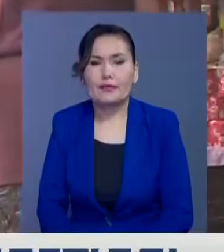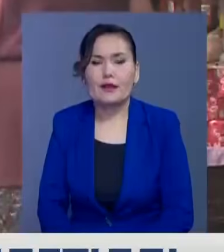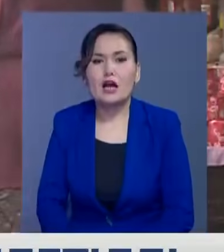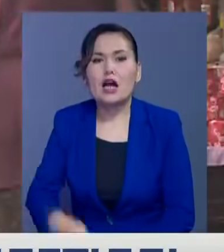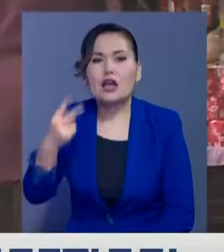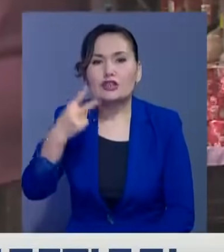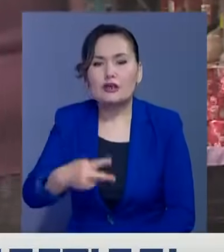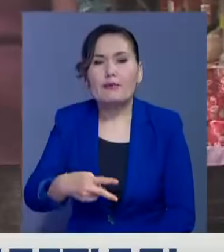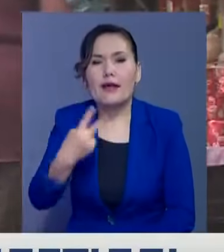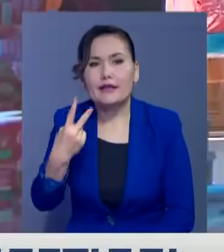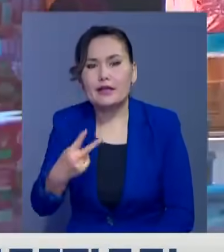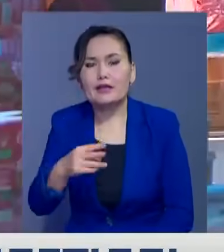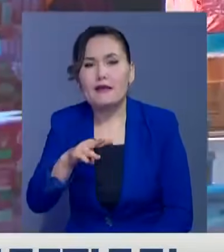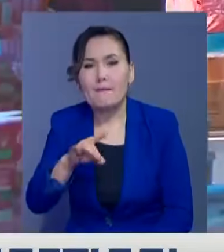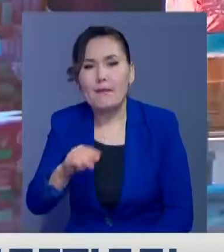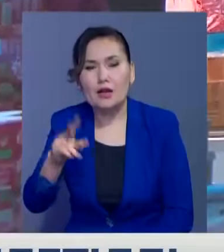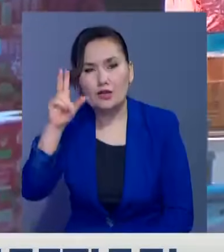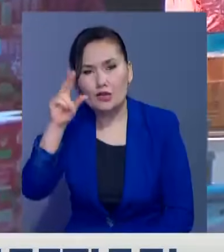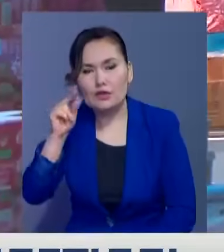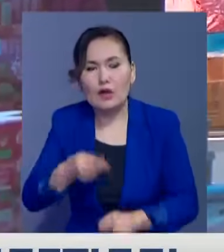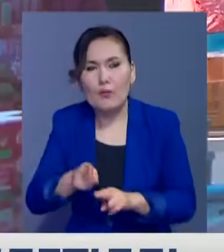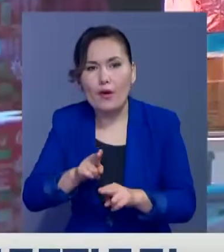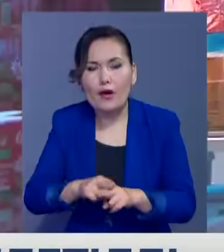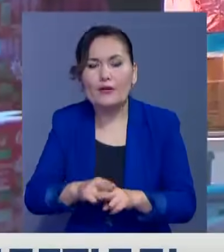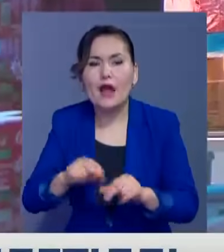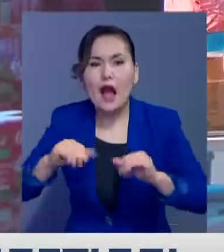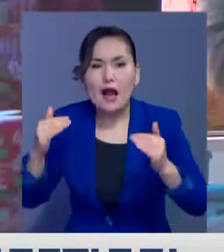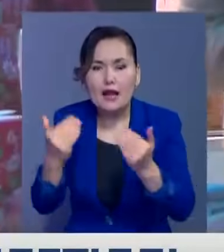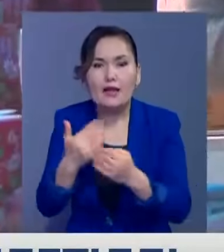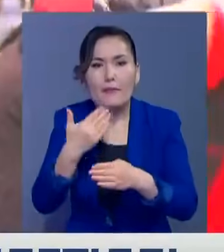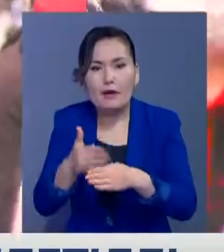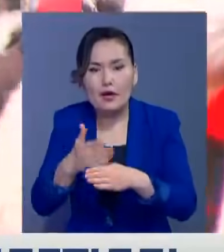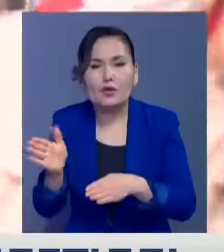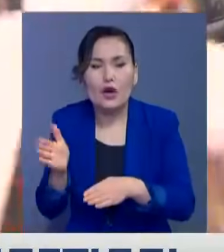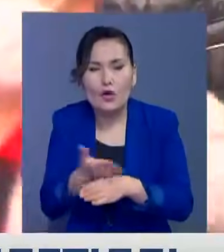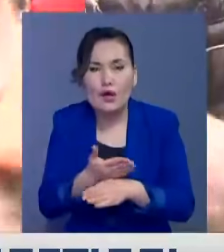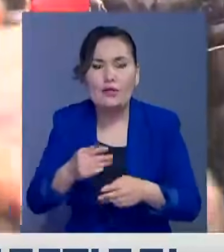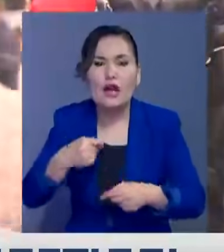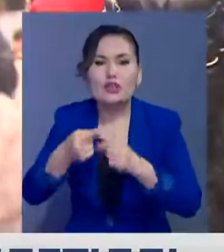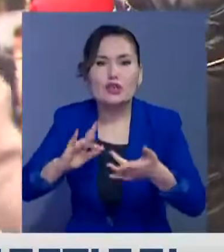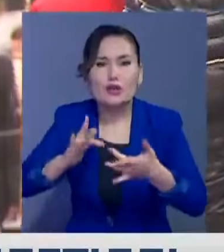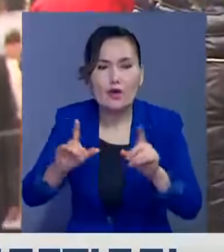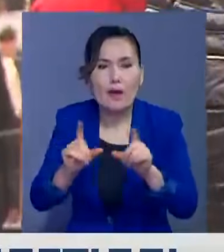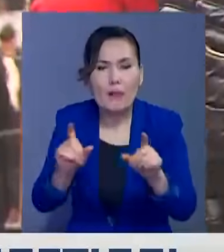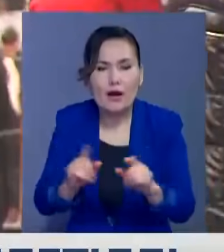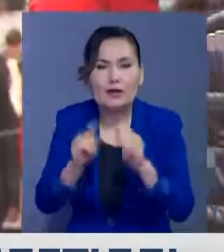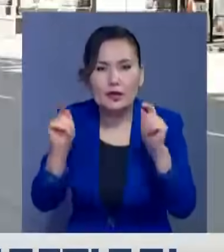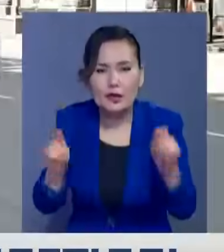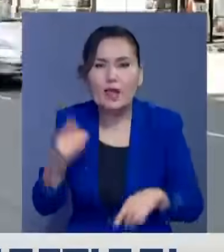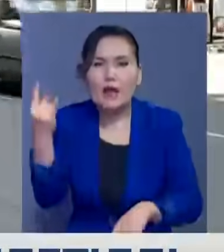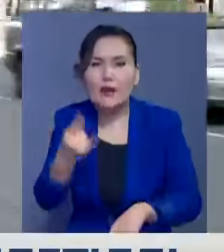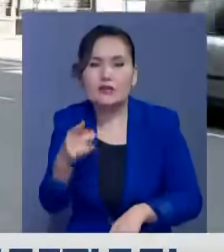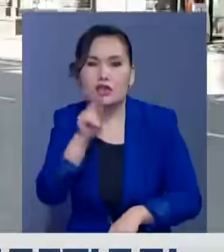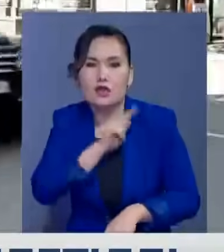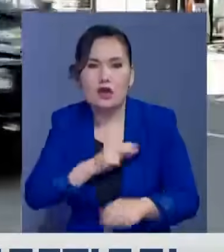27 сәуірден бастап елде карантин тәртібі біртіндеп жеңілдетіле бастады. Енді онлайн дүкендер мен такси жүргізушілеріне жұмыс істеуге